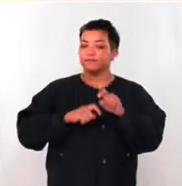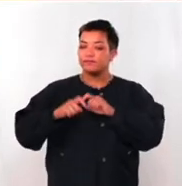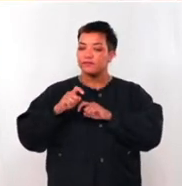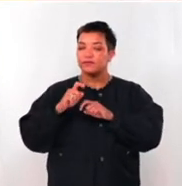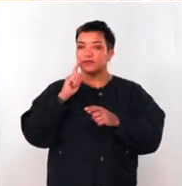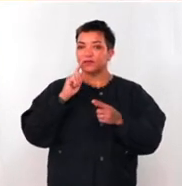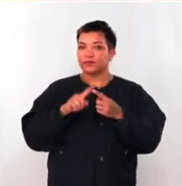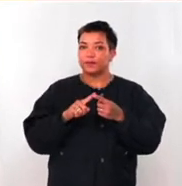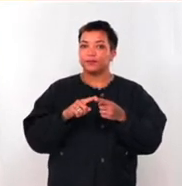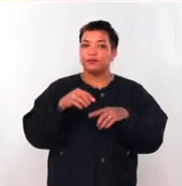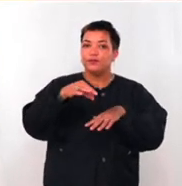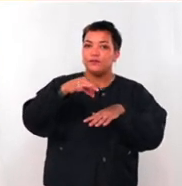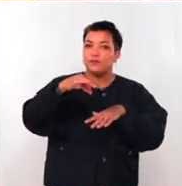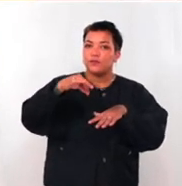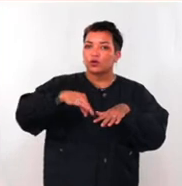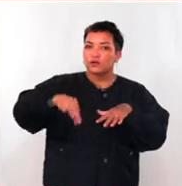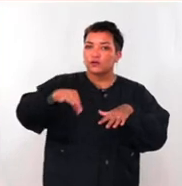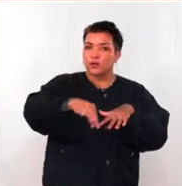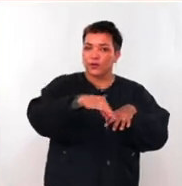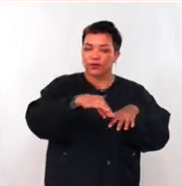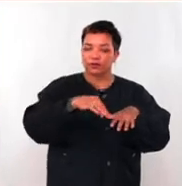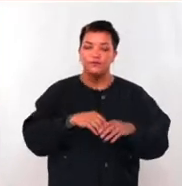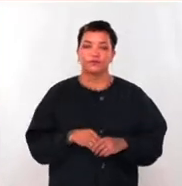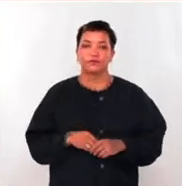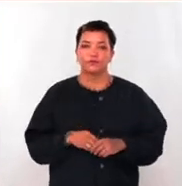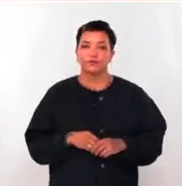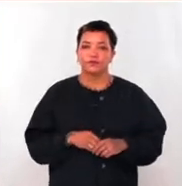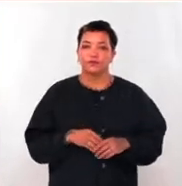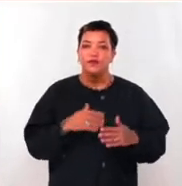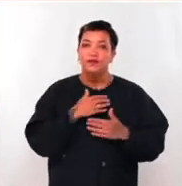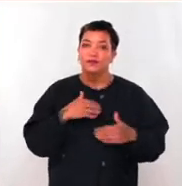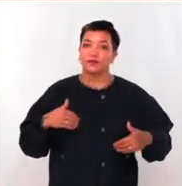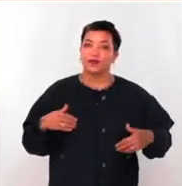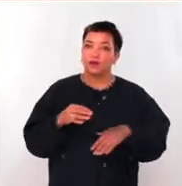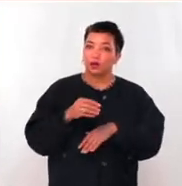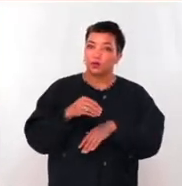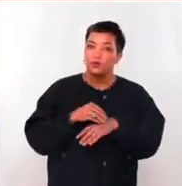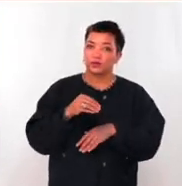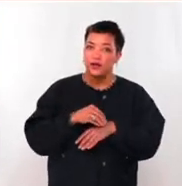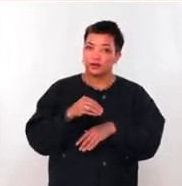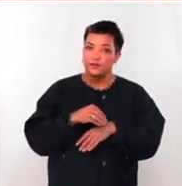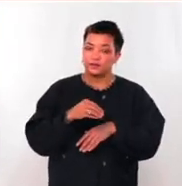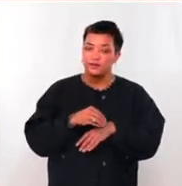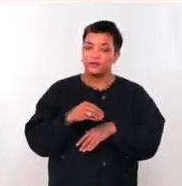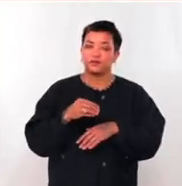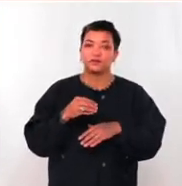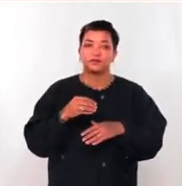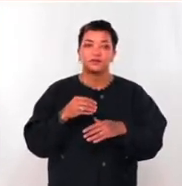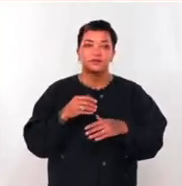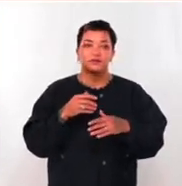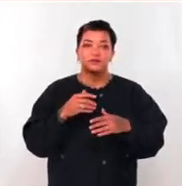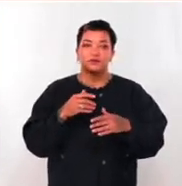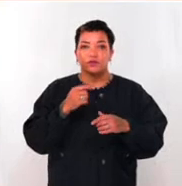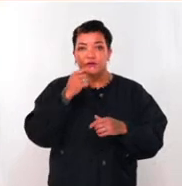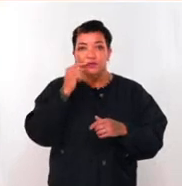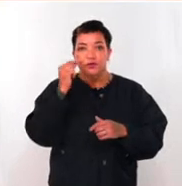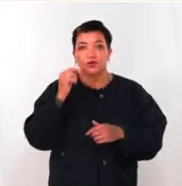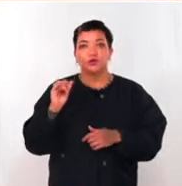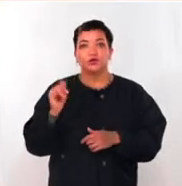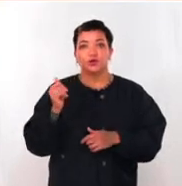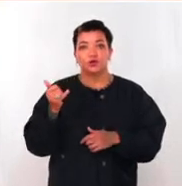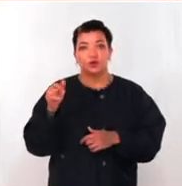renaturation. Lors de notre dernier conseil, nous avions mis en avant, et M. Jean-Jean avait répondu avec beaucoup